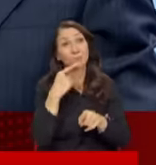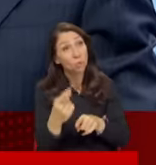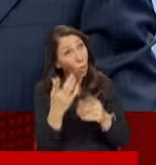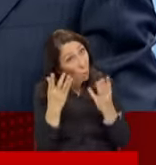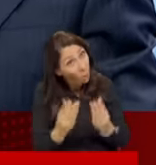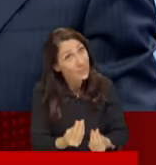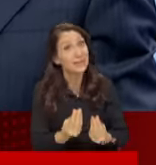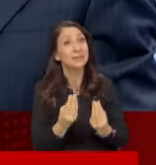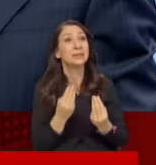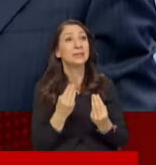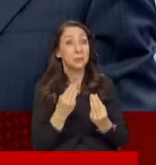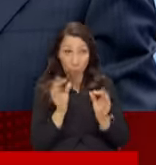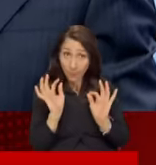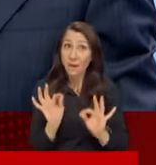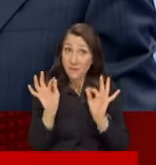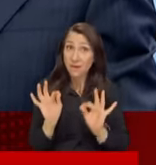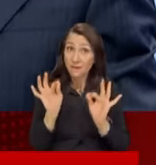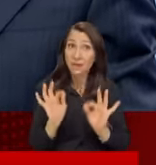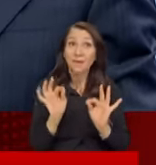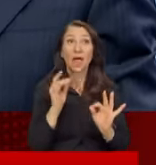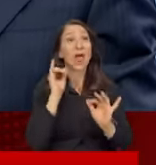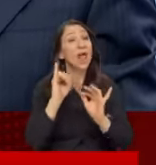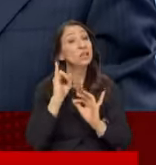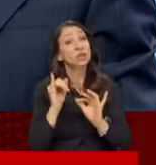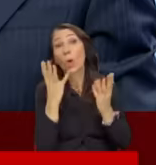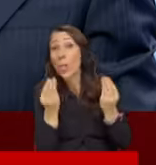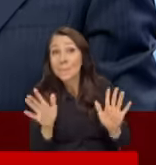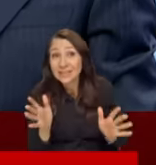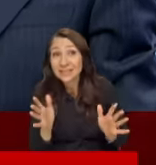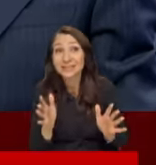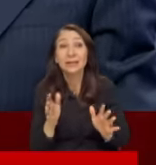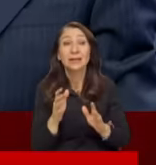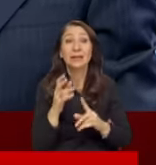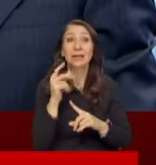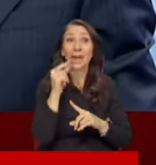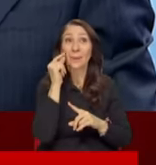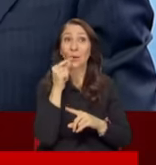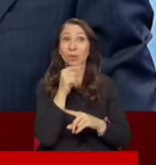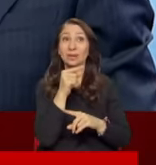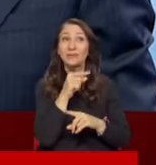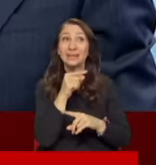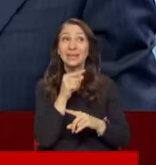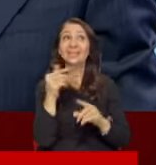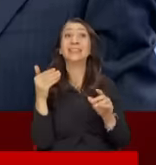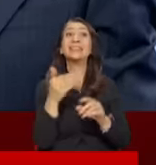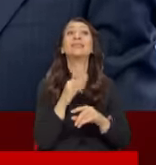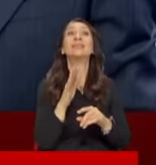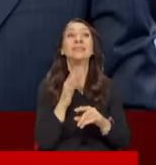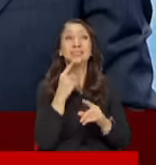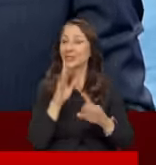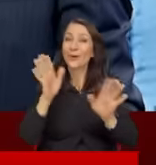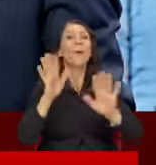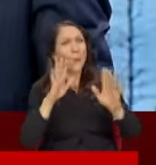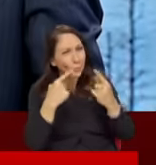diye uyarılar oluyor eleştiriler belki olabiliyor bir o tarafına Hani ben